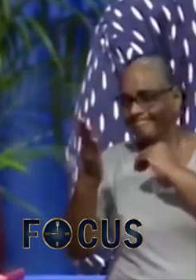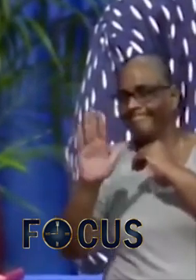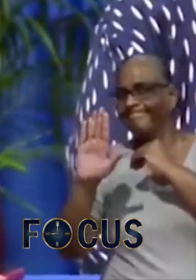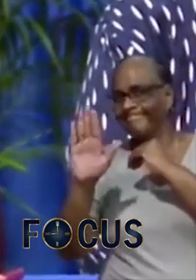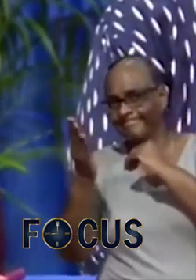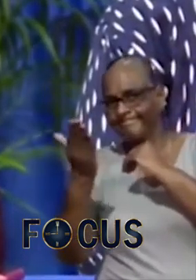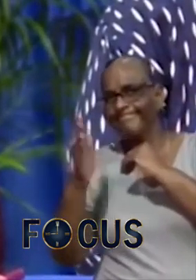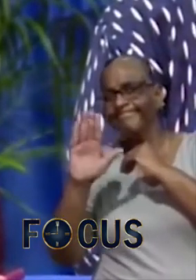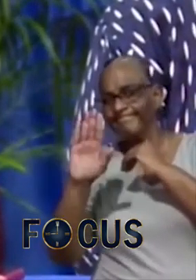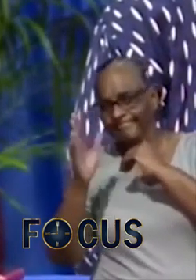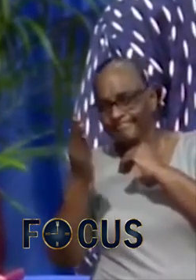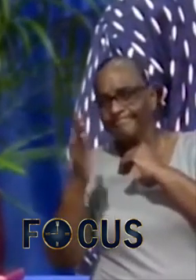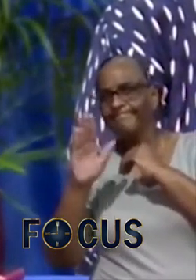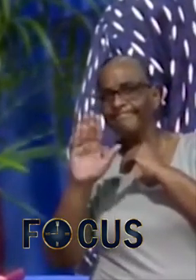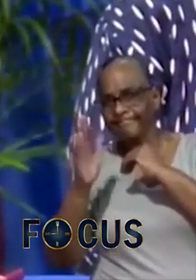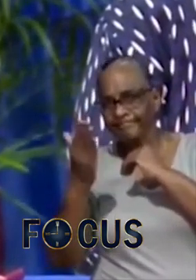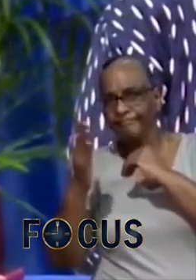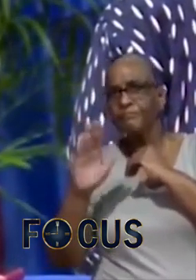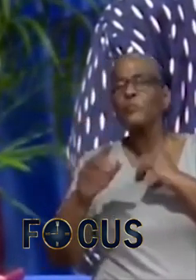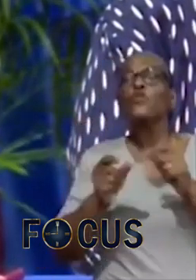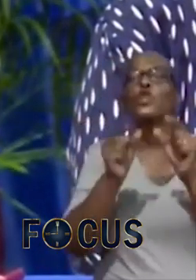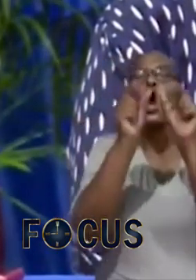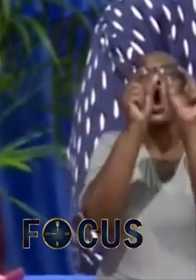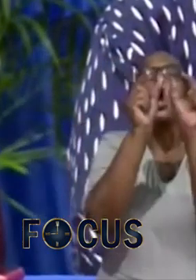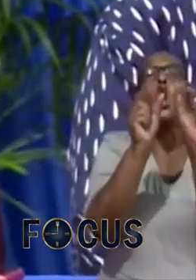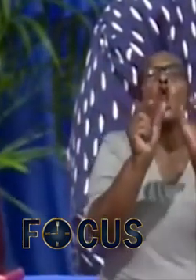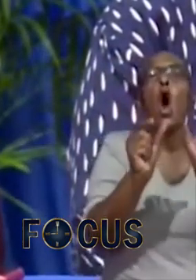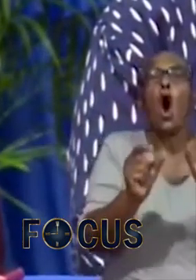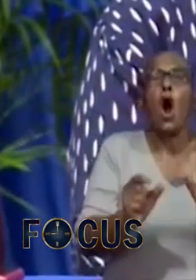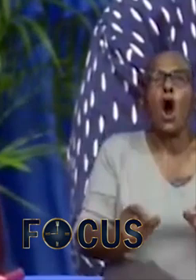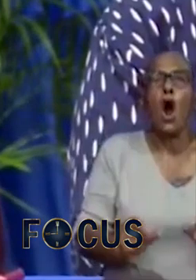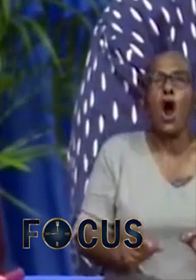steeds respiratoire is. Dat wil zeggen